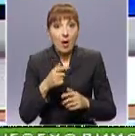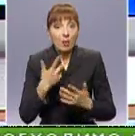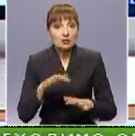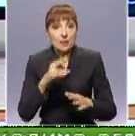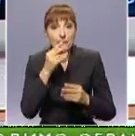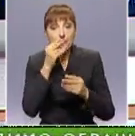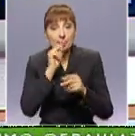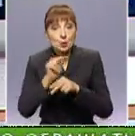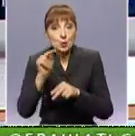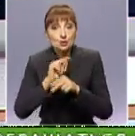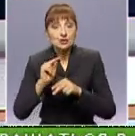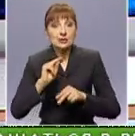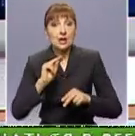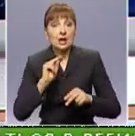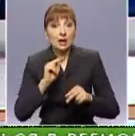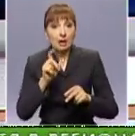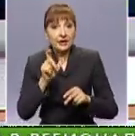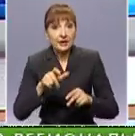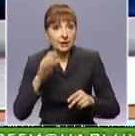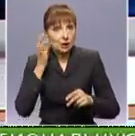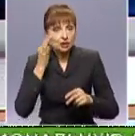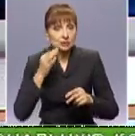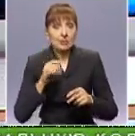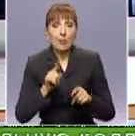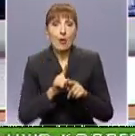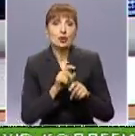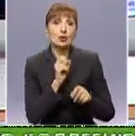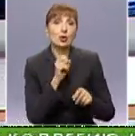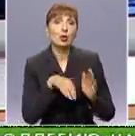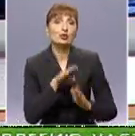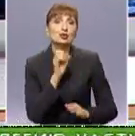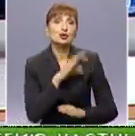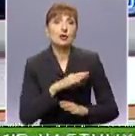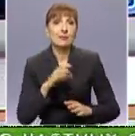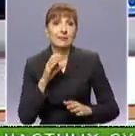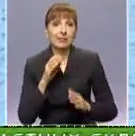прирученные хищники милее домашних псов.